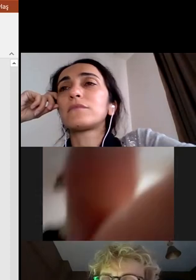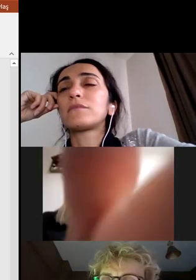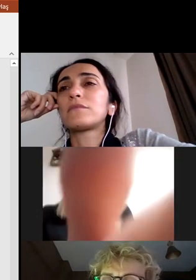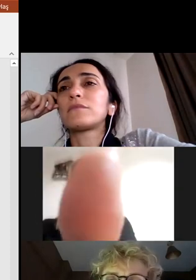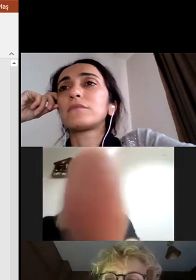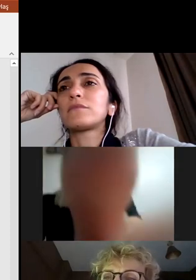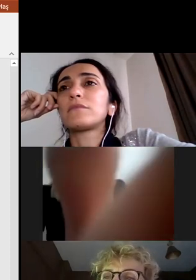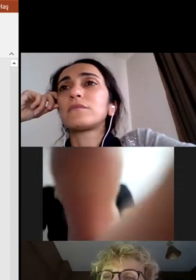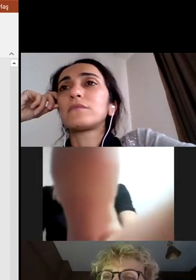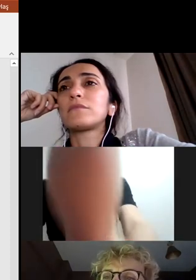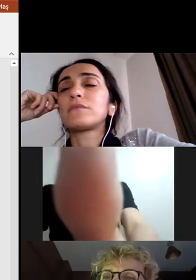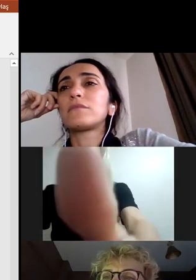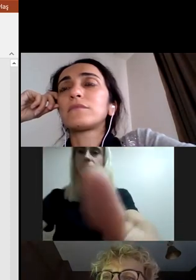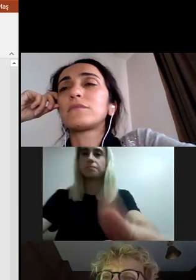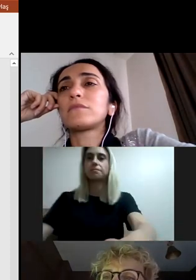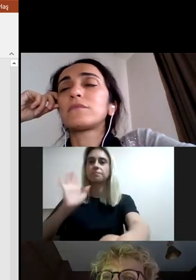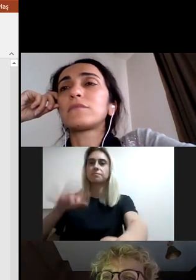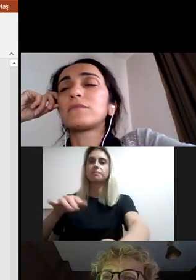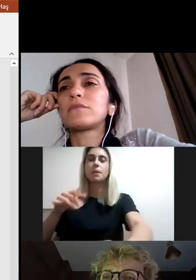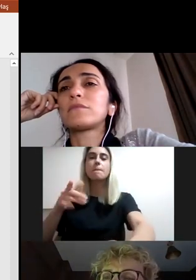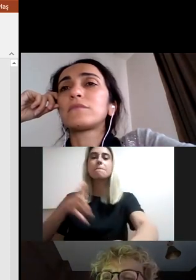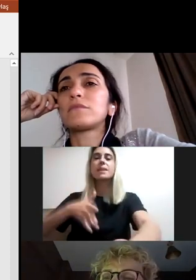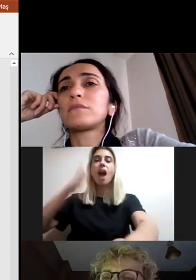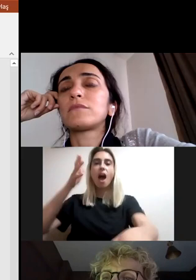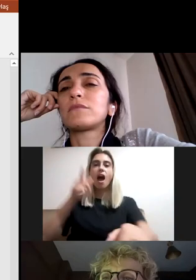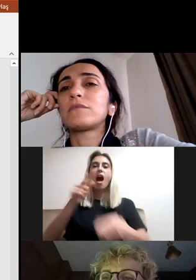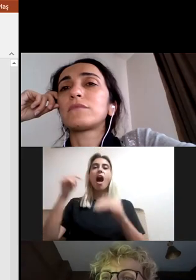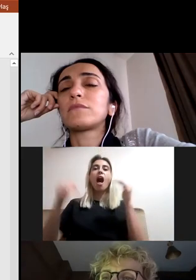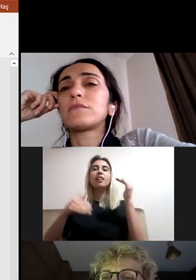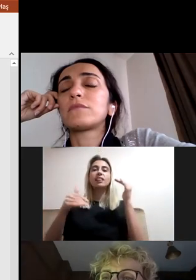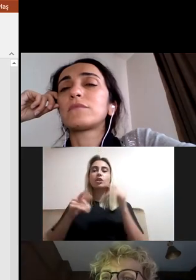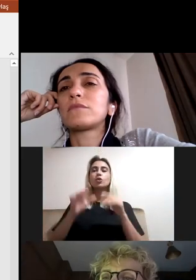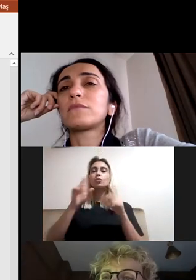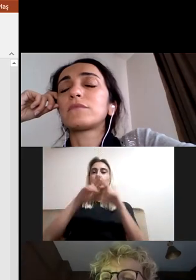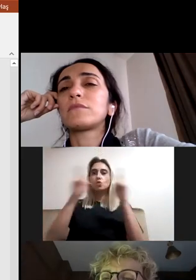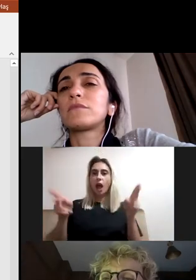belediyenin binası, alt tarafta dükkanlar, ikinci katta